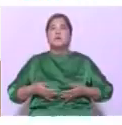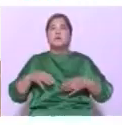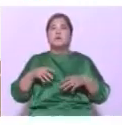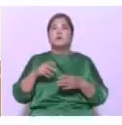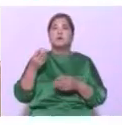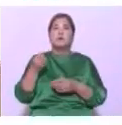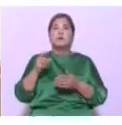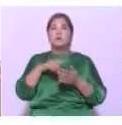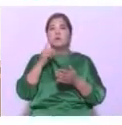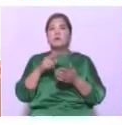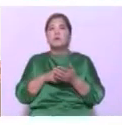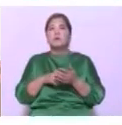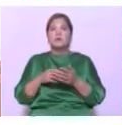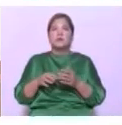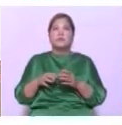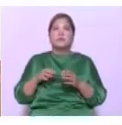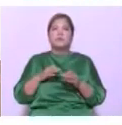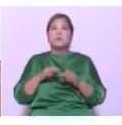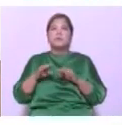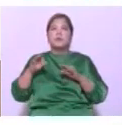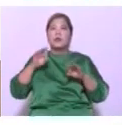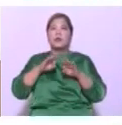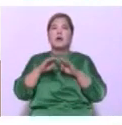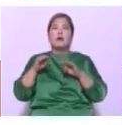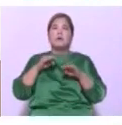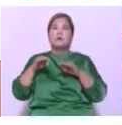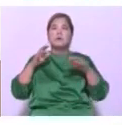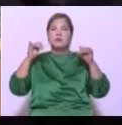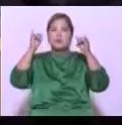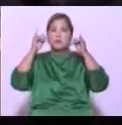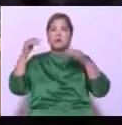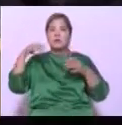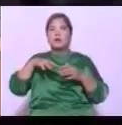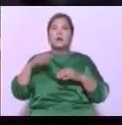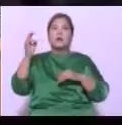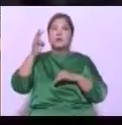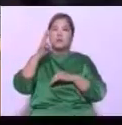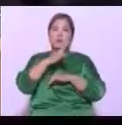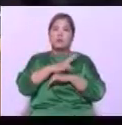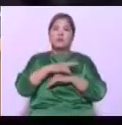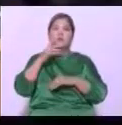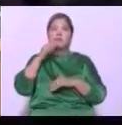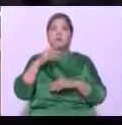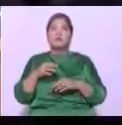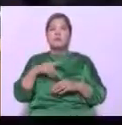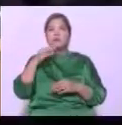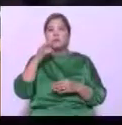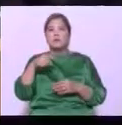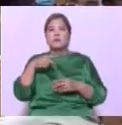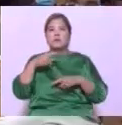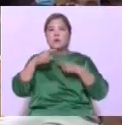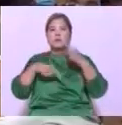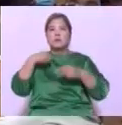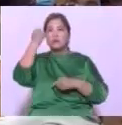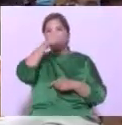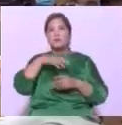наболевший аварии с участием крупного скота причём не только ночью но и в дневное время ответственные лица отметили что в следующем году на